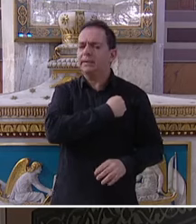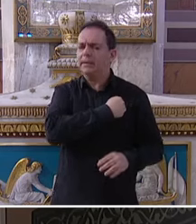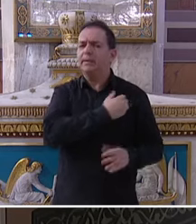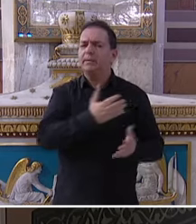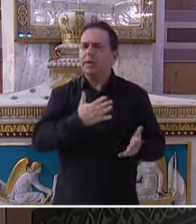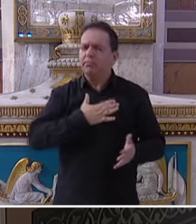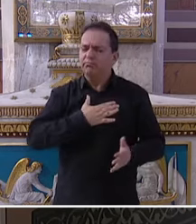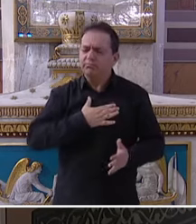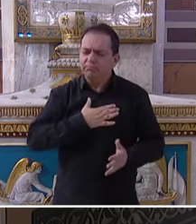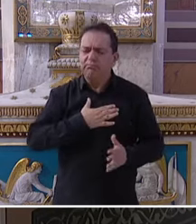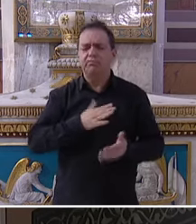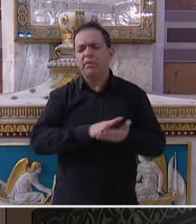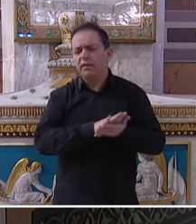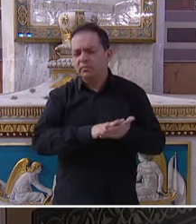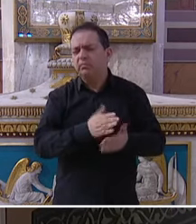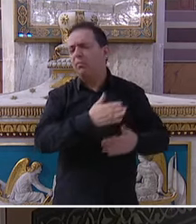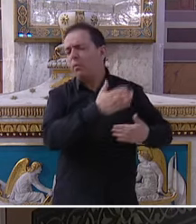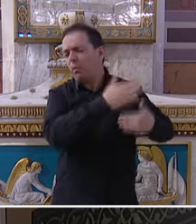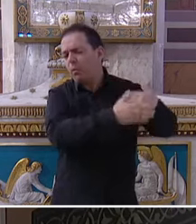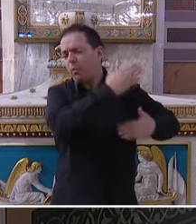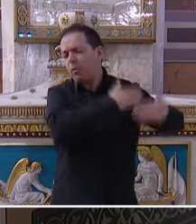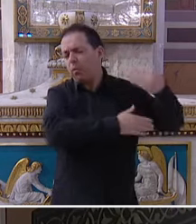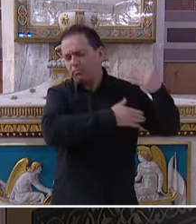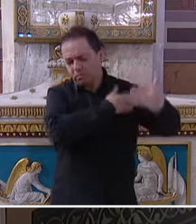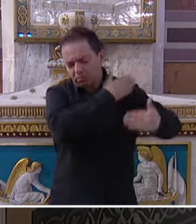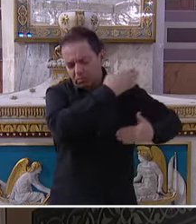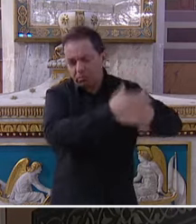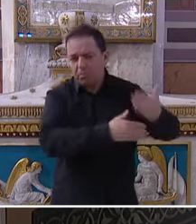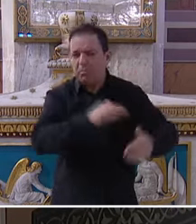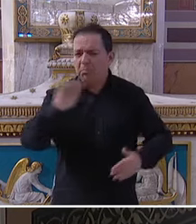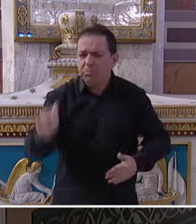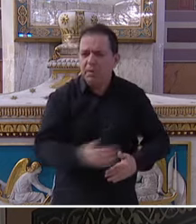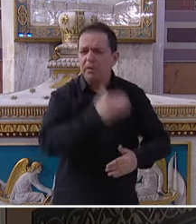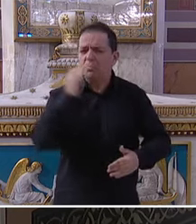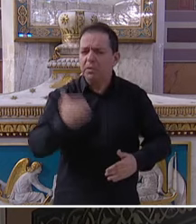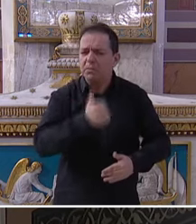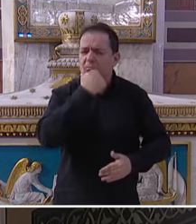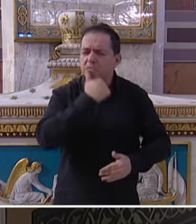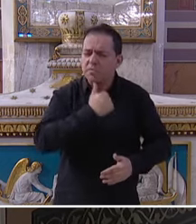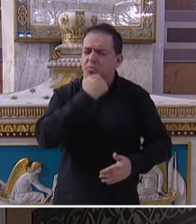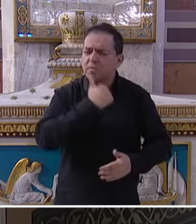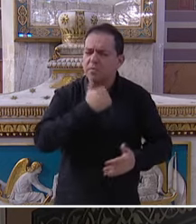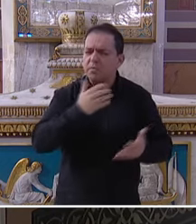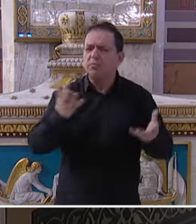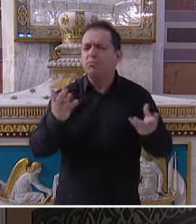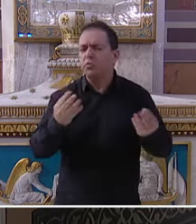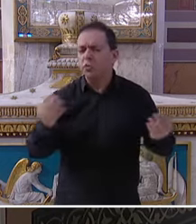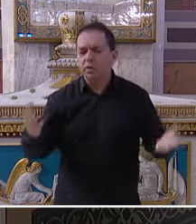δοκιμάστηκε ανά τους αιώνας. Ήδη από τους αποστολικούς χρόνους